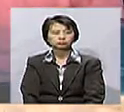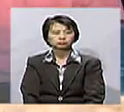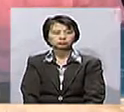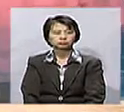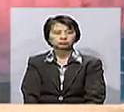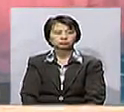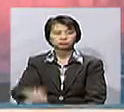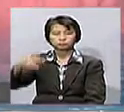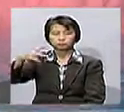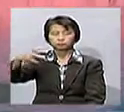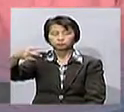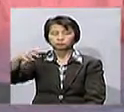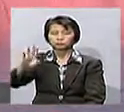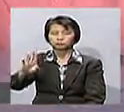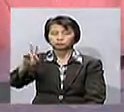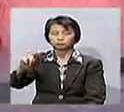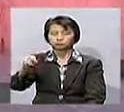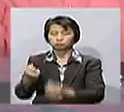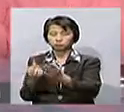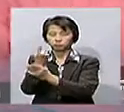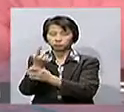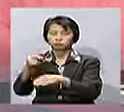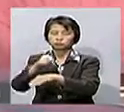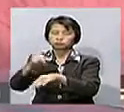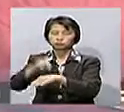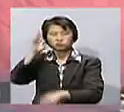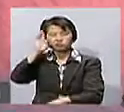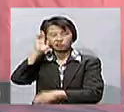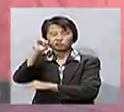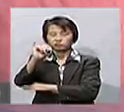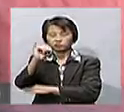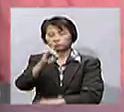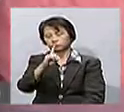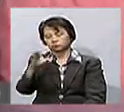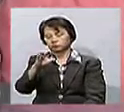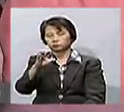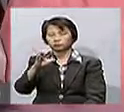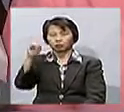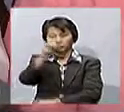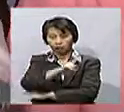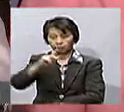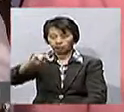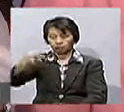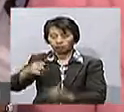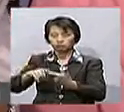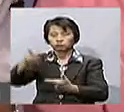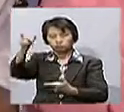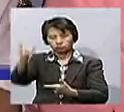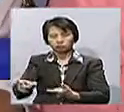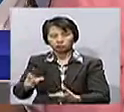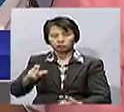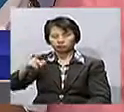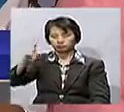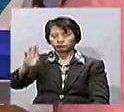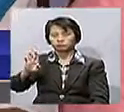Biarpun pembangkang terus membangkitkan isu nasional seperti janji 100 hari PH, calon Pakatan Harapan itu